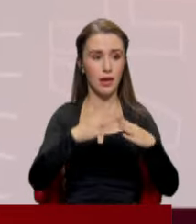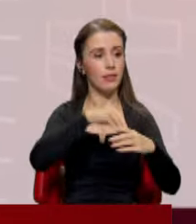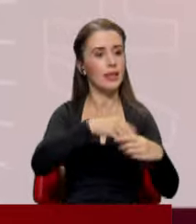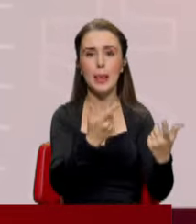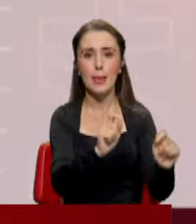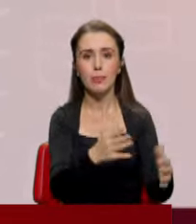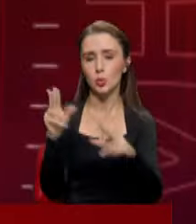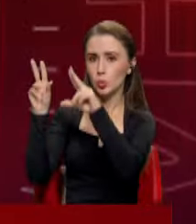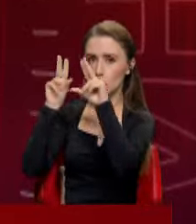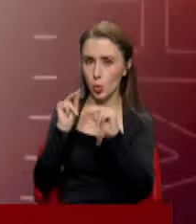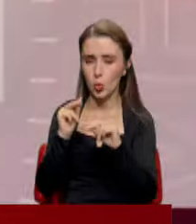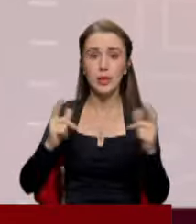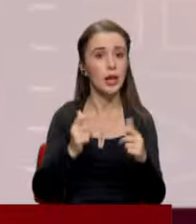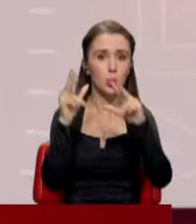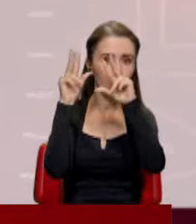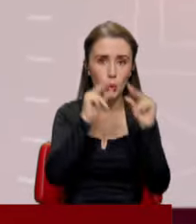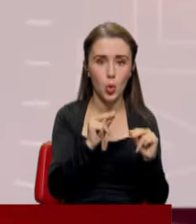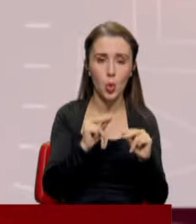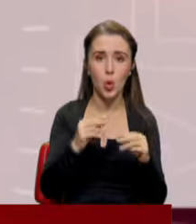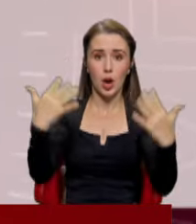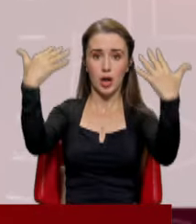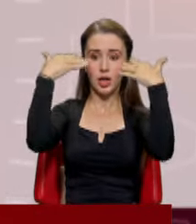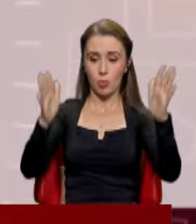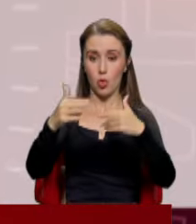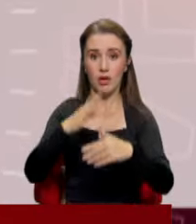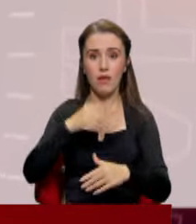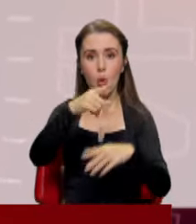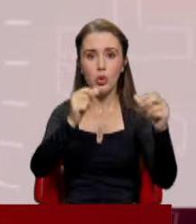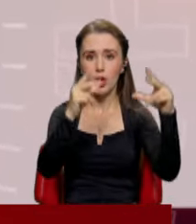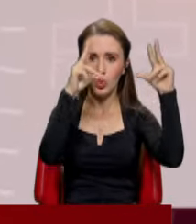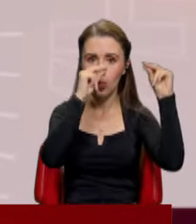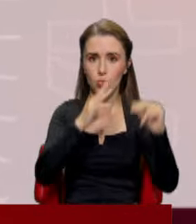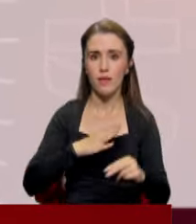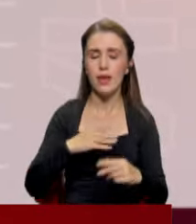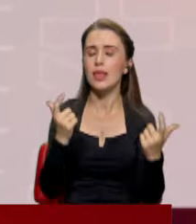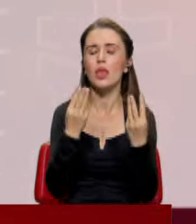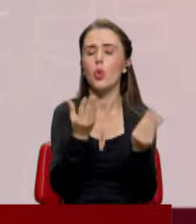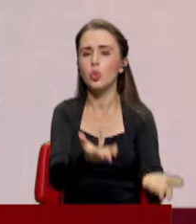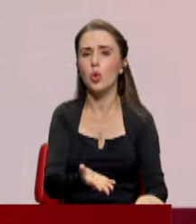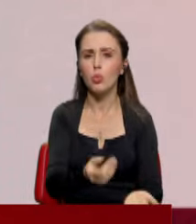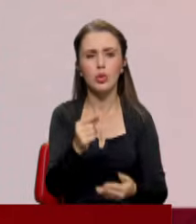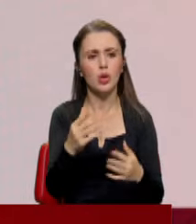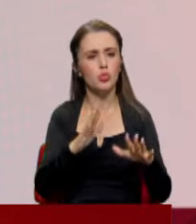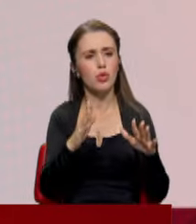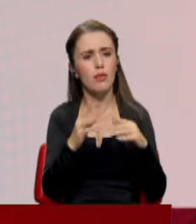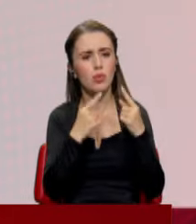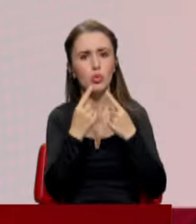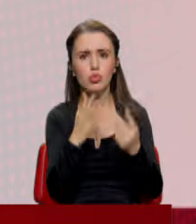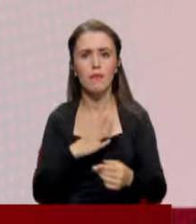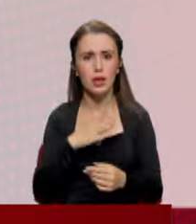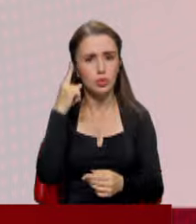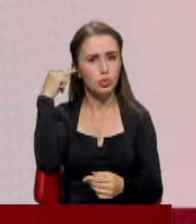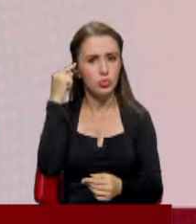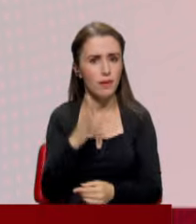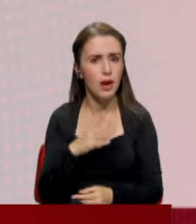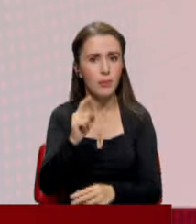yapıyordu uyuyordu nerede uyuyordu klima odasında uyuyordu Peki o gün neler oluyor bunlar niye böyle konuşuyor diye düşündün mü